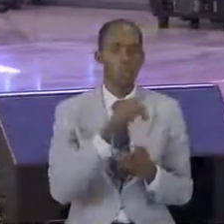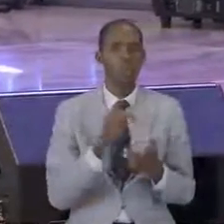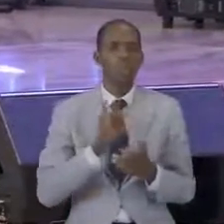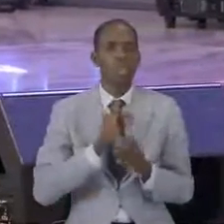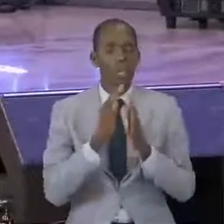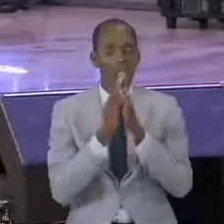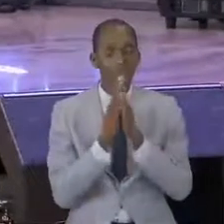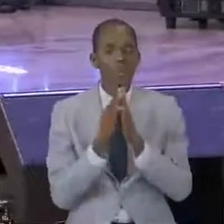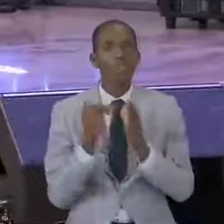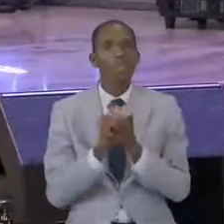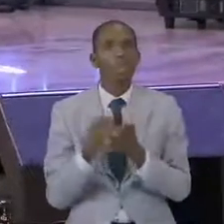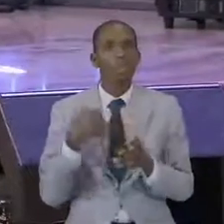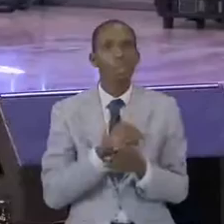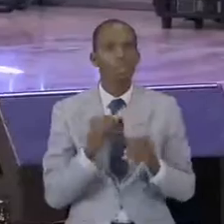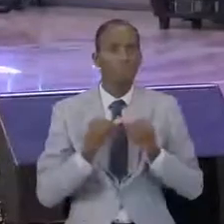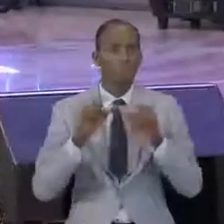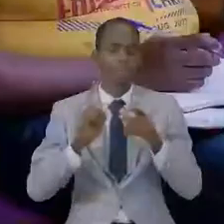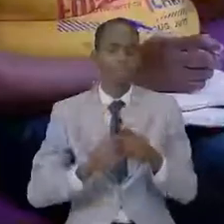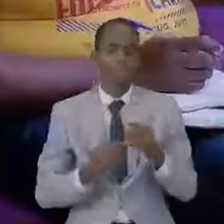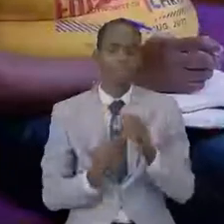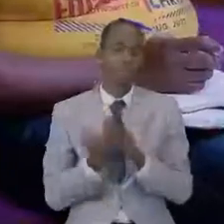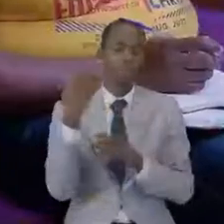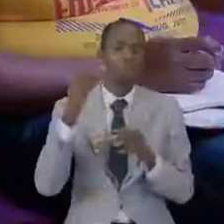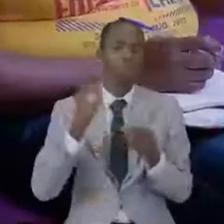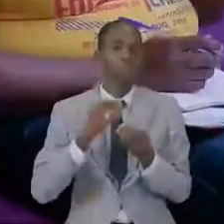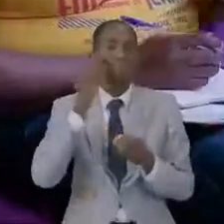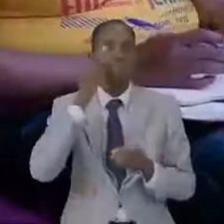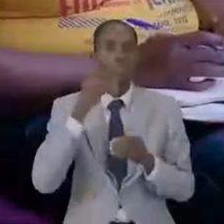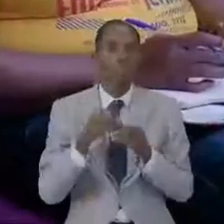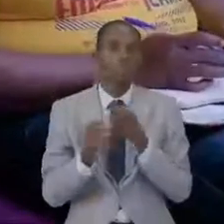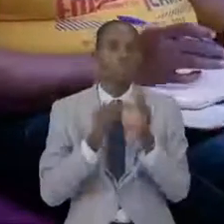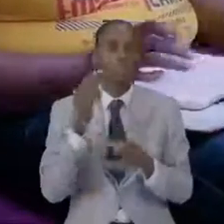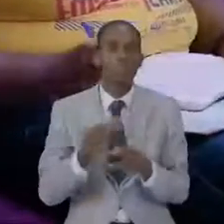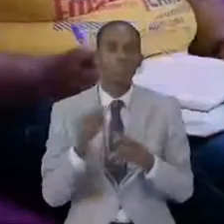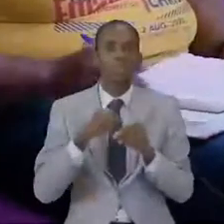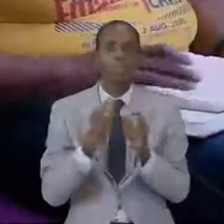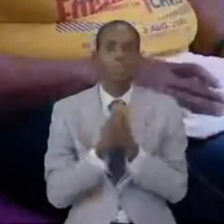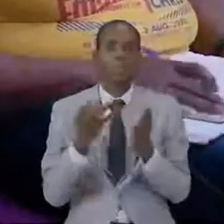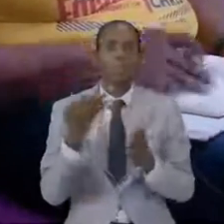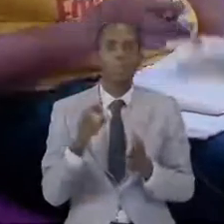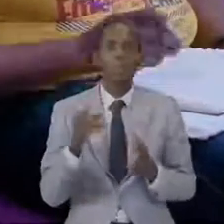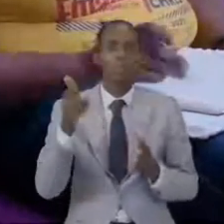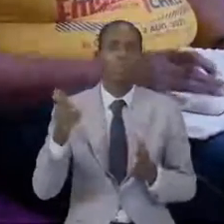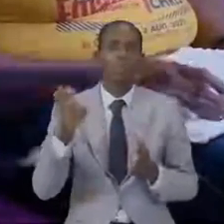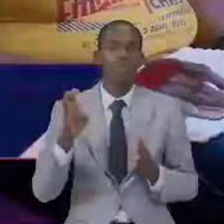au Père à mon nom et vous le donne je prie que nous allons compter de porter de fruits au nom de Jésus